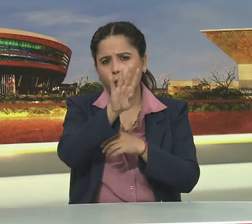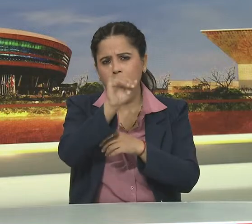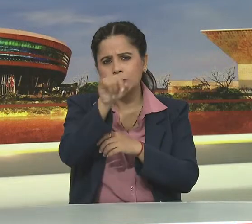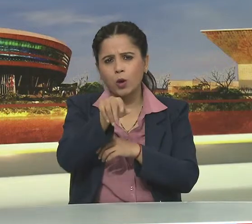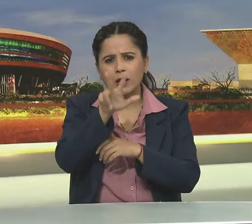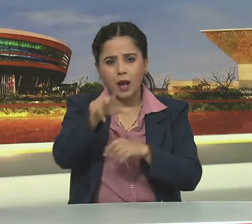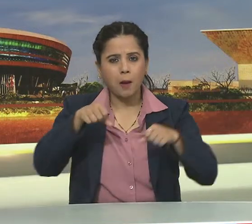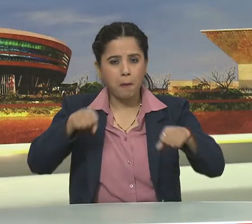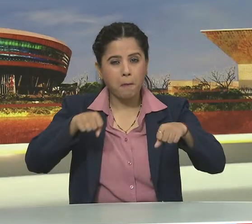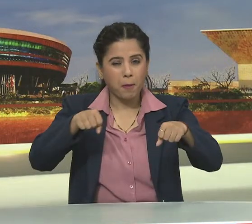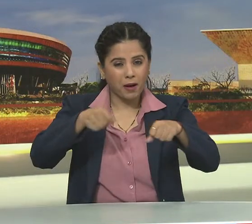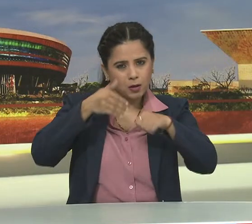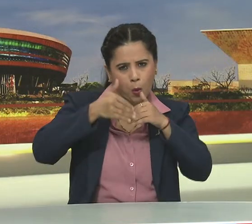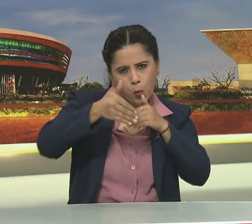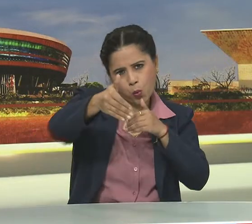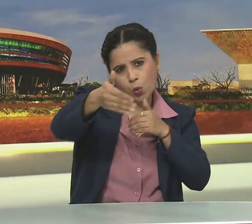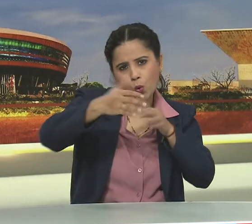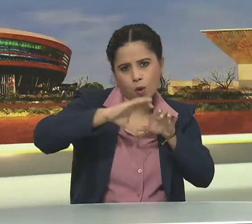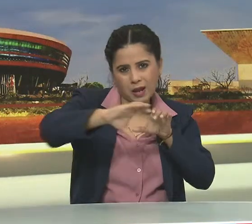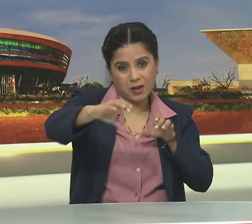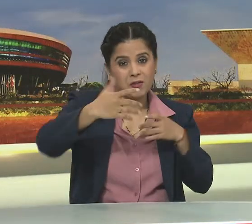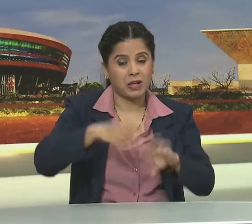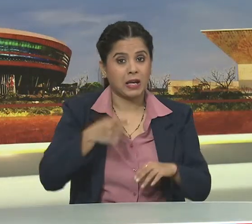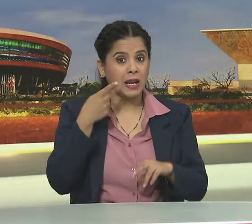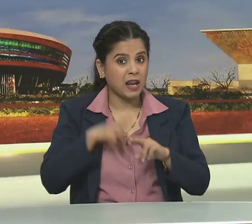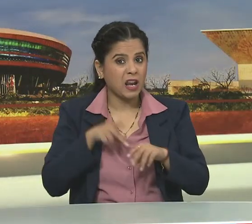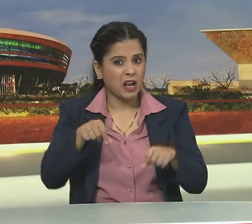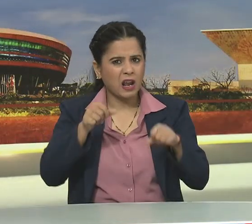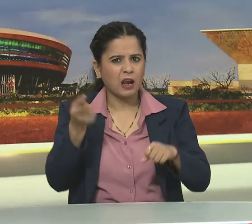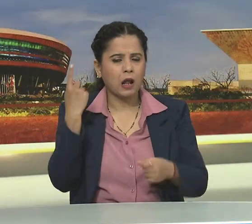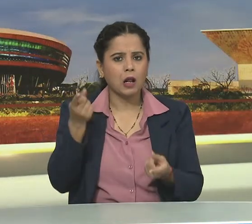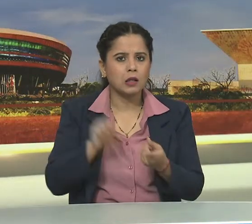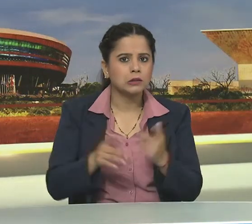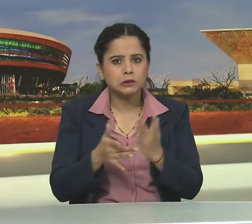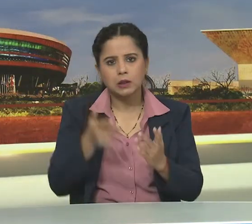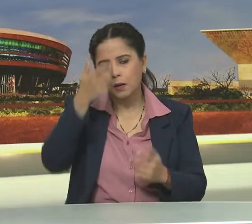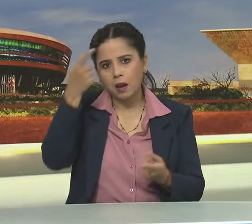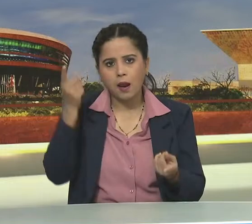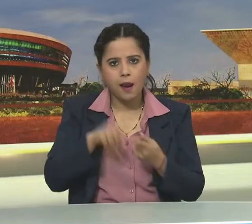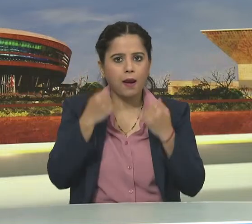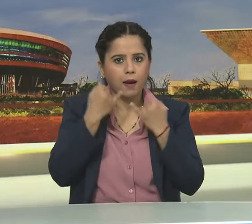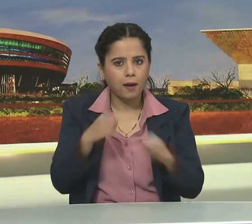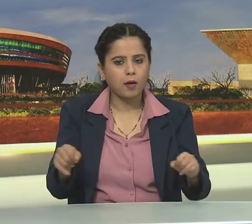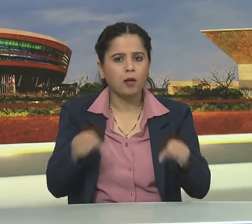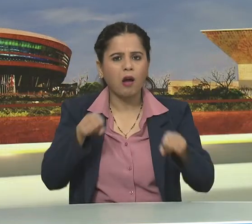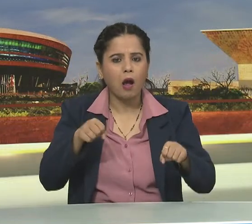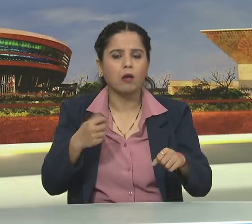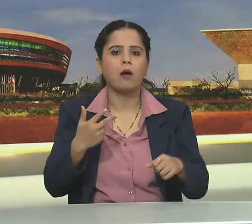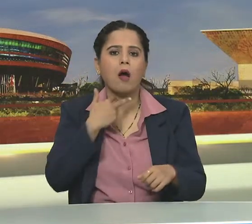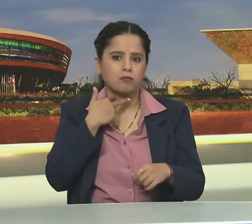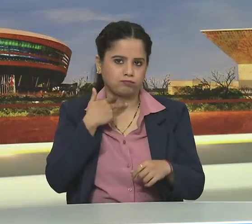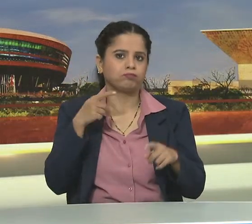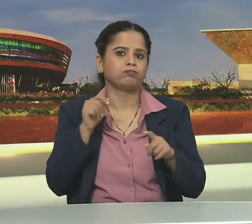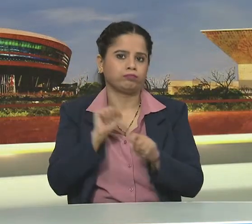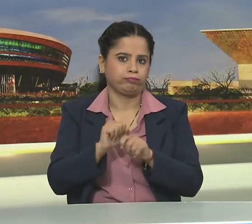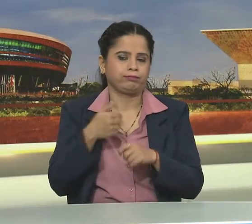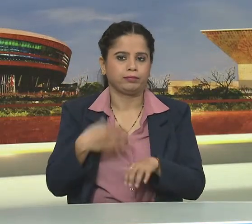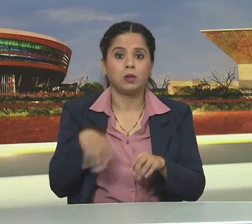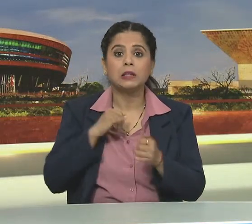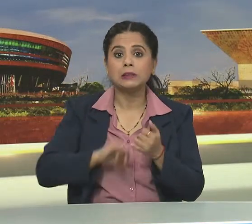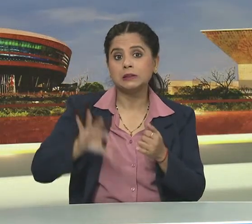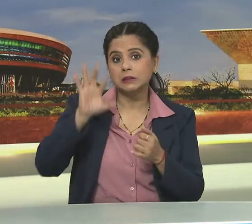ड्रिल कर चुके हैं। ऑगर ड्रिलिंग मशीन में तकनीकी खराबी आने के बाद ड्रिलिंग का काम रुक गया था। राज्य और केंद्र